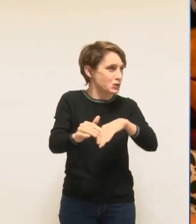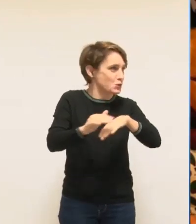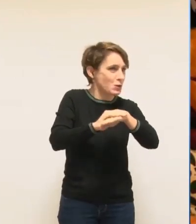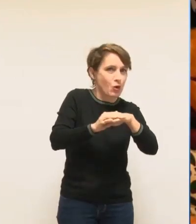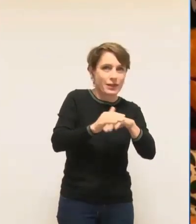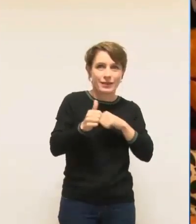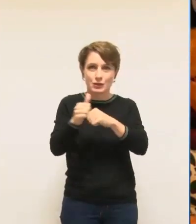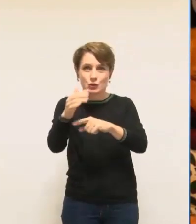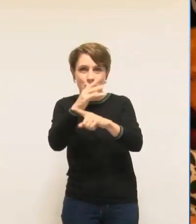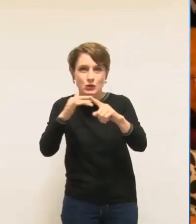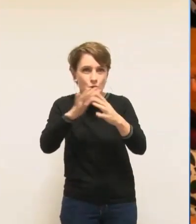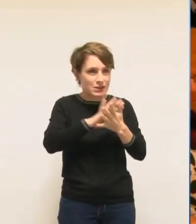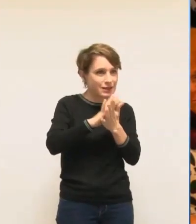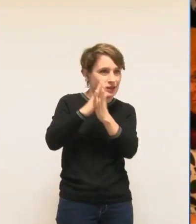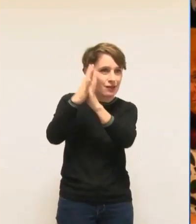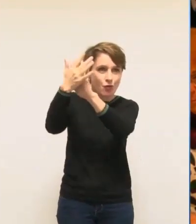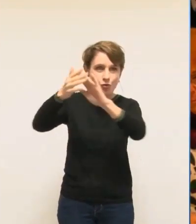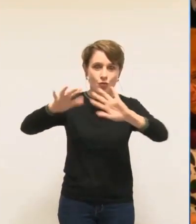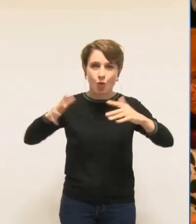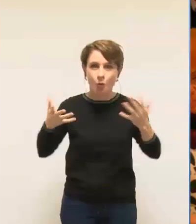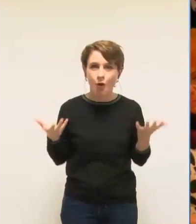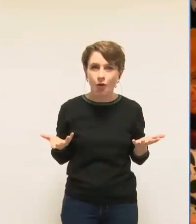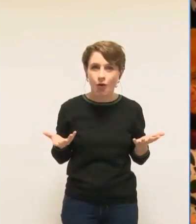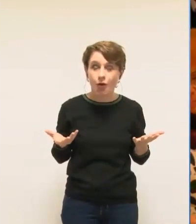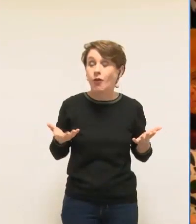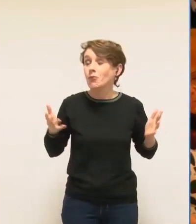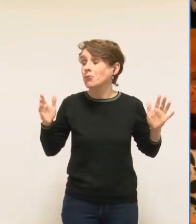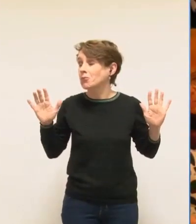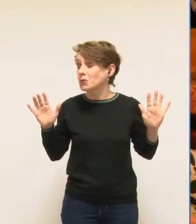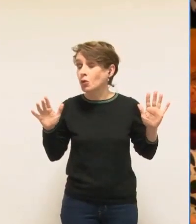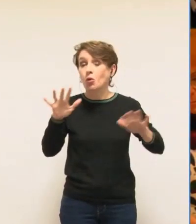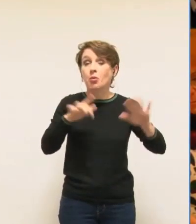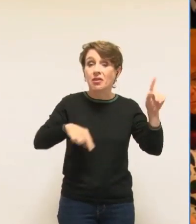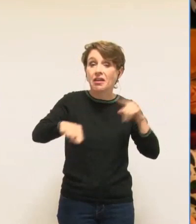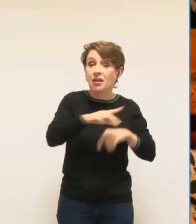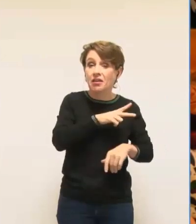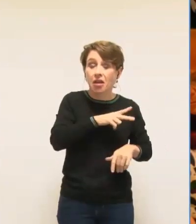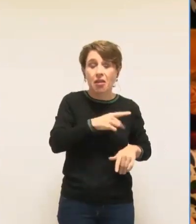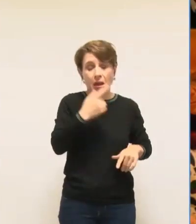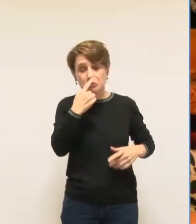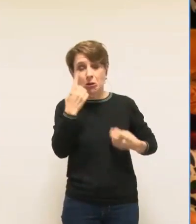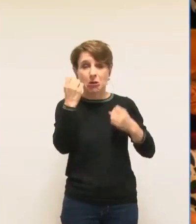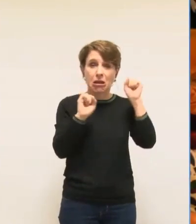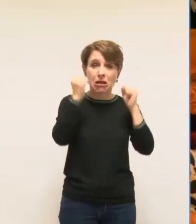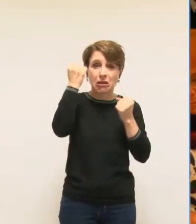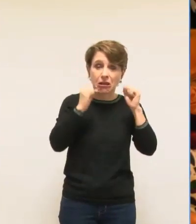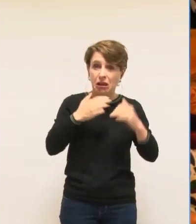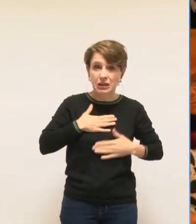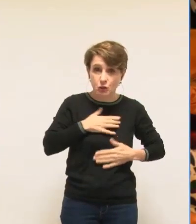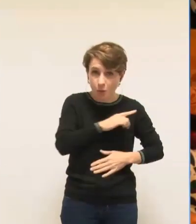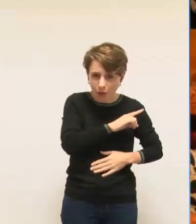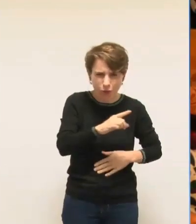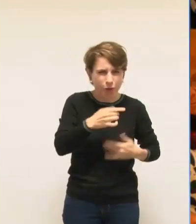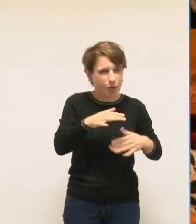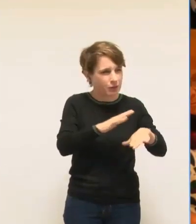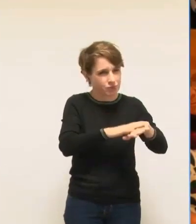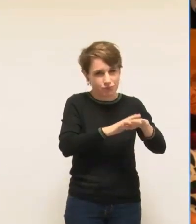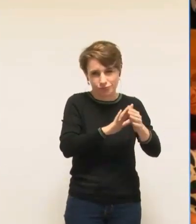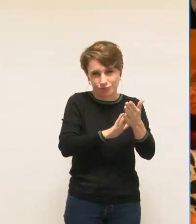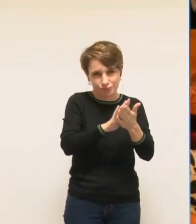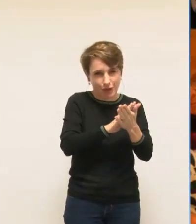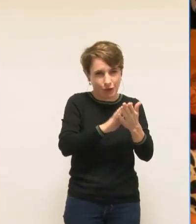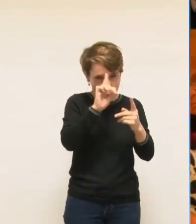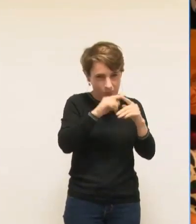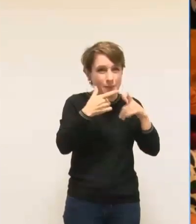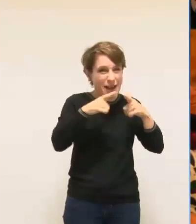sociale des personnes qui partagent une langue. Et que ça plaise ou non, il n'est pas seulement question de linguistique, mais également de